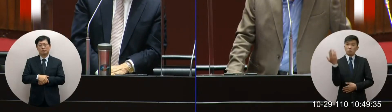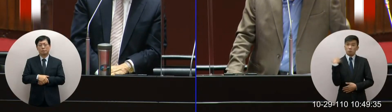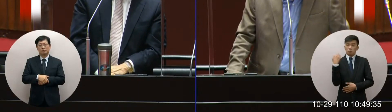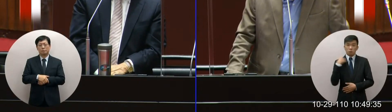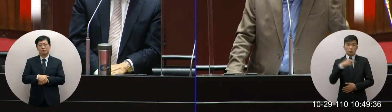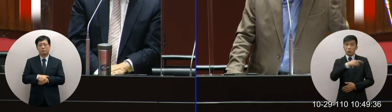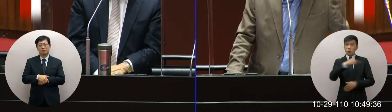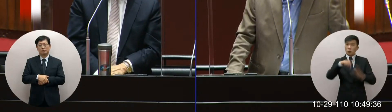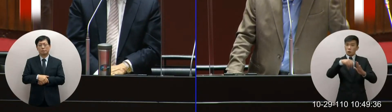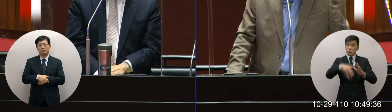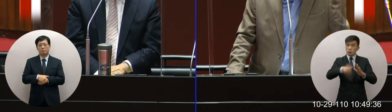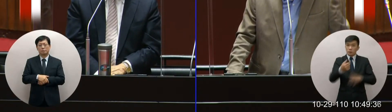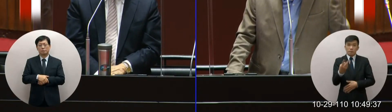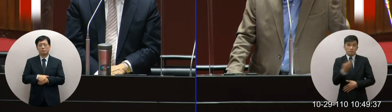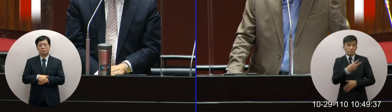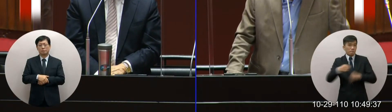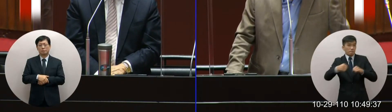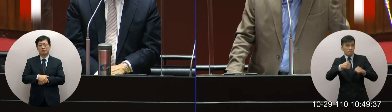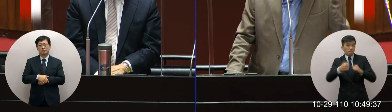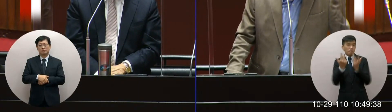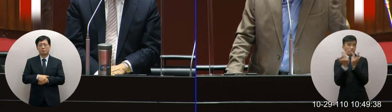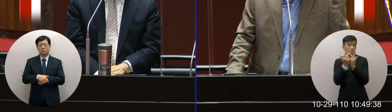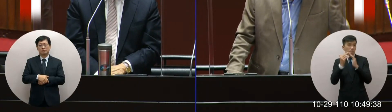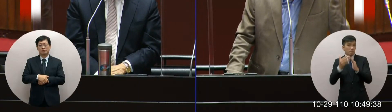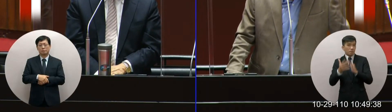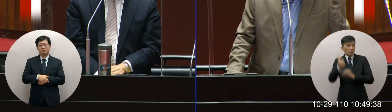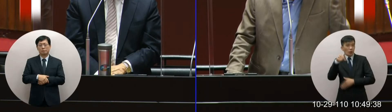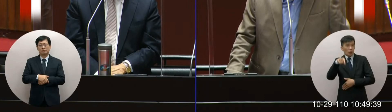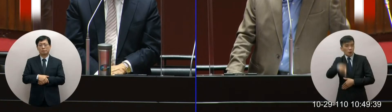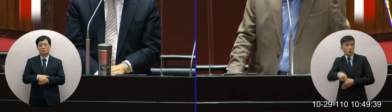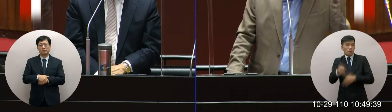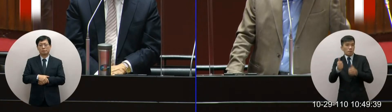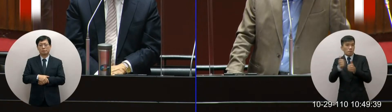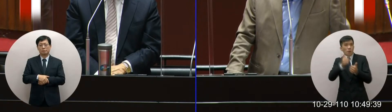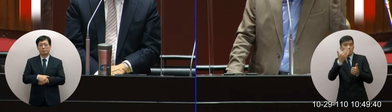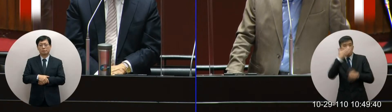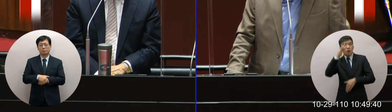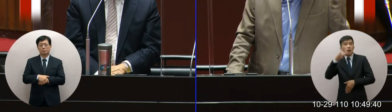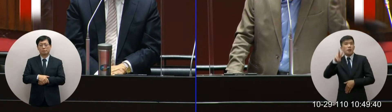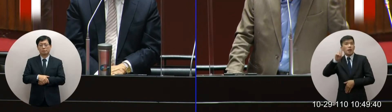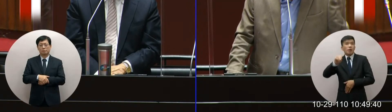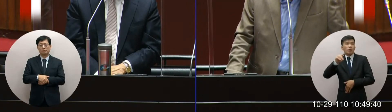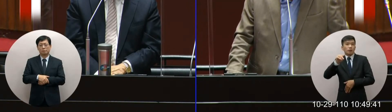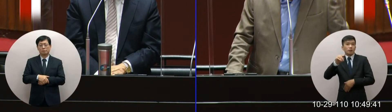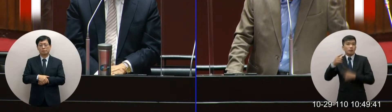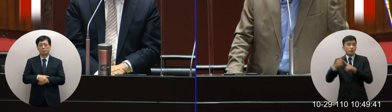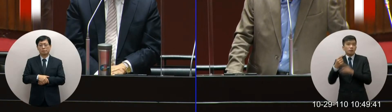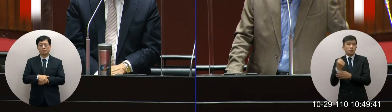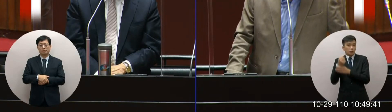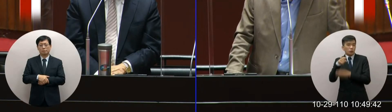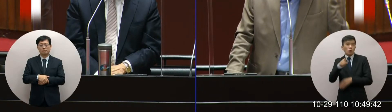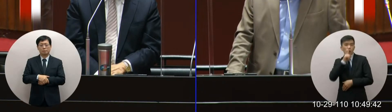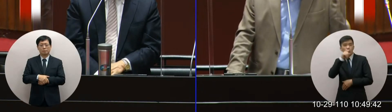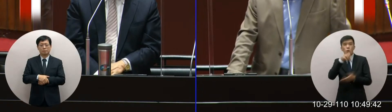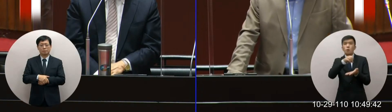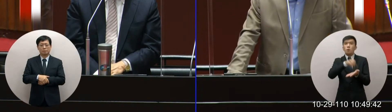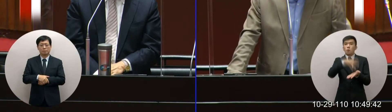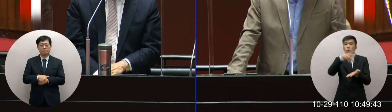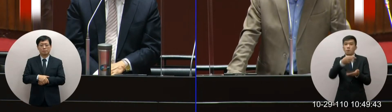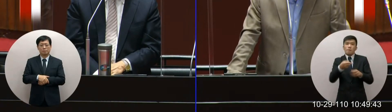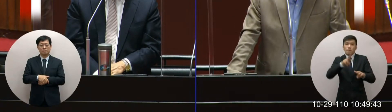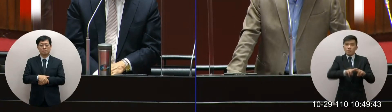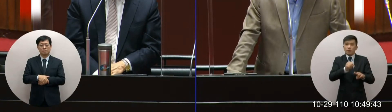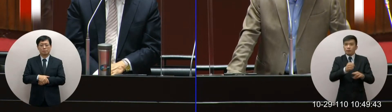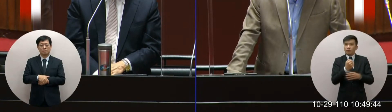院长在选这个新北市长的时候，他才赢两万票，他这时候是为了赢这两万票来说他反核，结果现